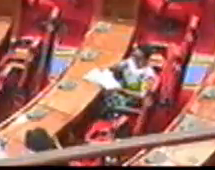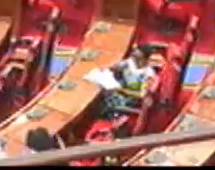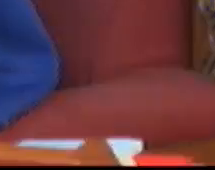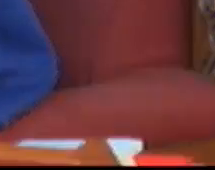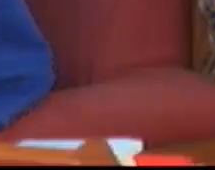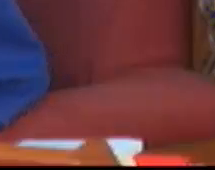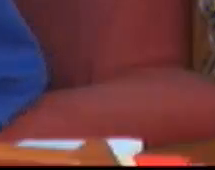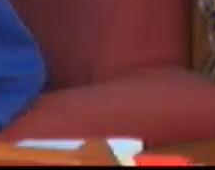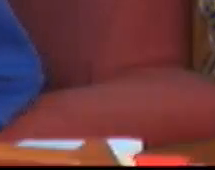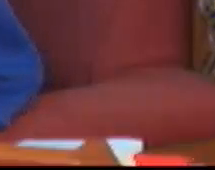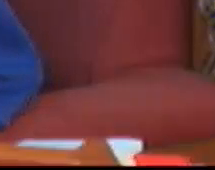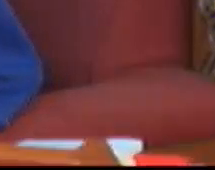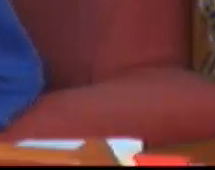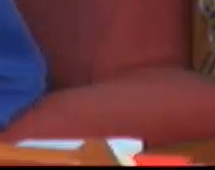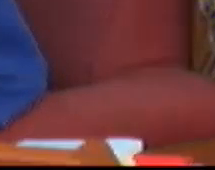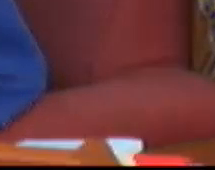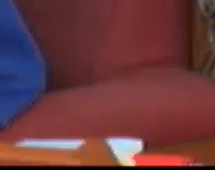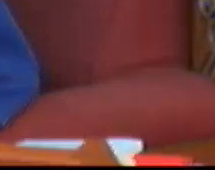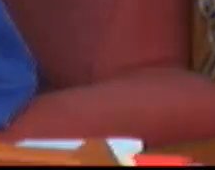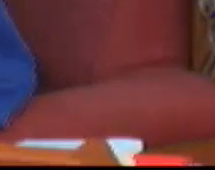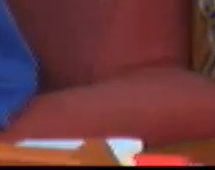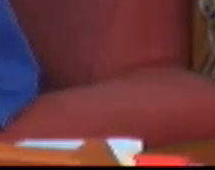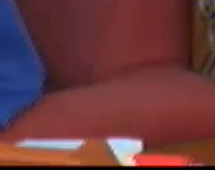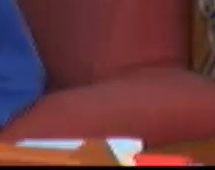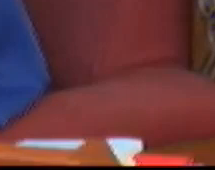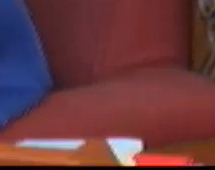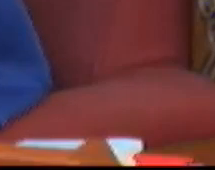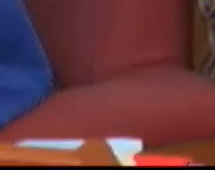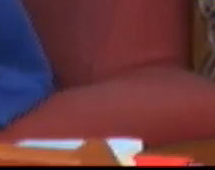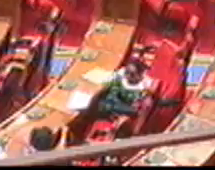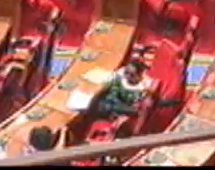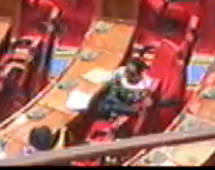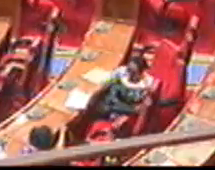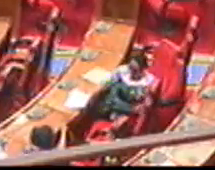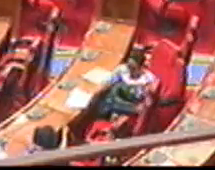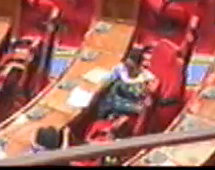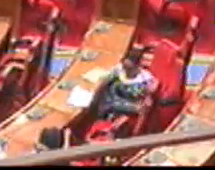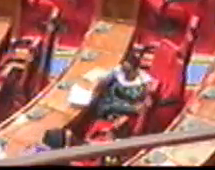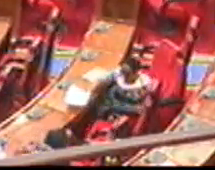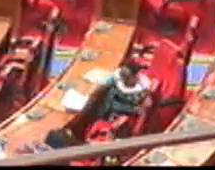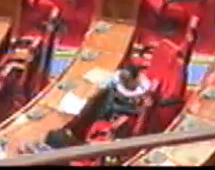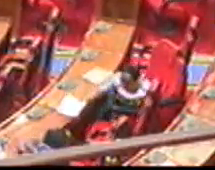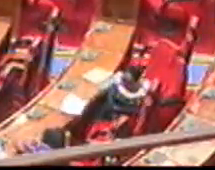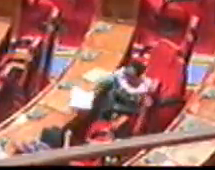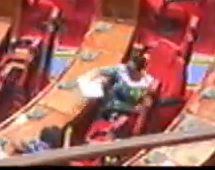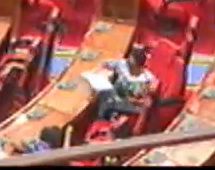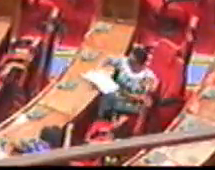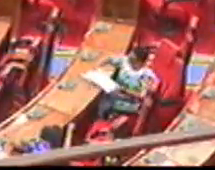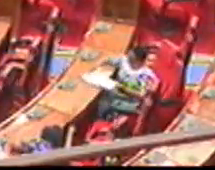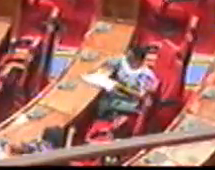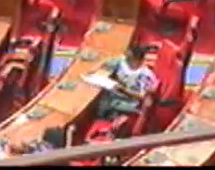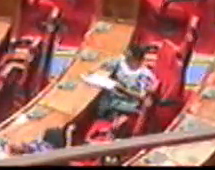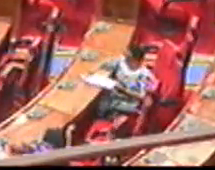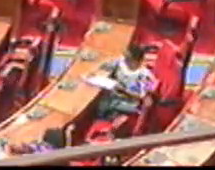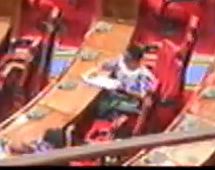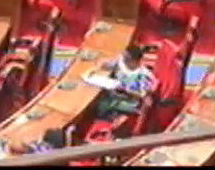Mheshimiwa mwenyekiti. Asante Mheshimiwa Speaker. Mheshimiwa makamu mwenyekiti, Mheshimiwa Mwane Mchemba. Asante Mheshimiwa Speaker. Kwa niaba ya mwenyekiti